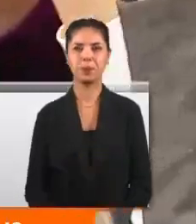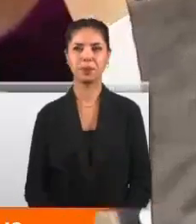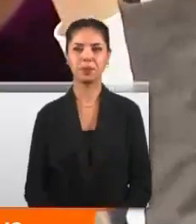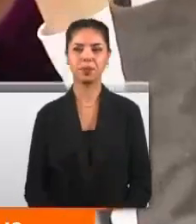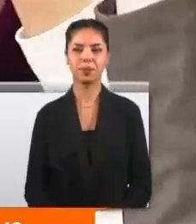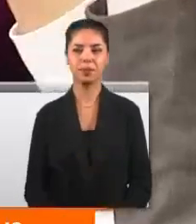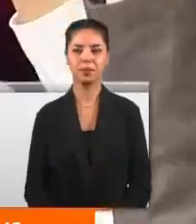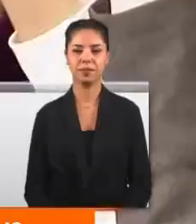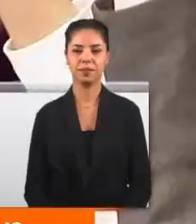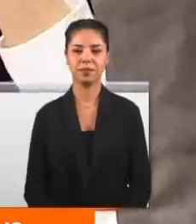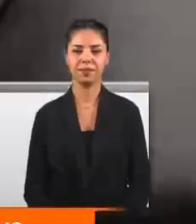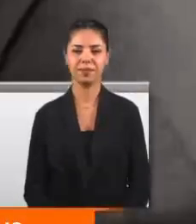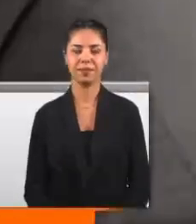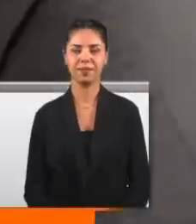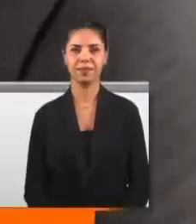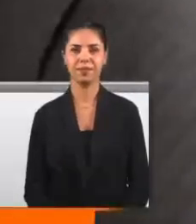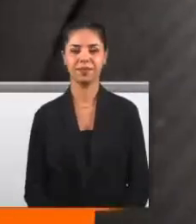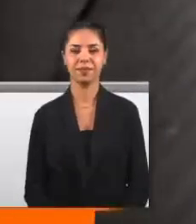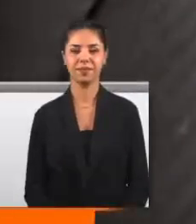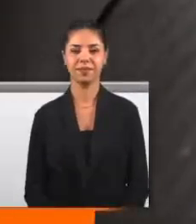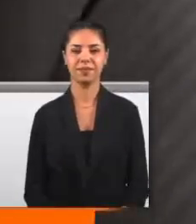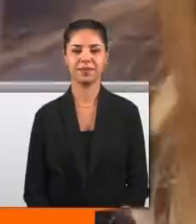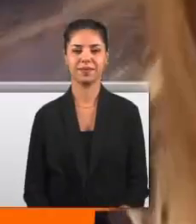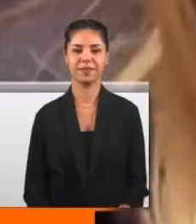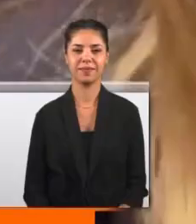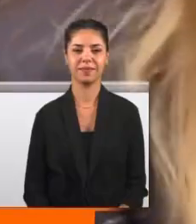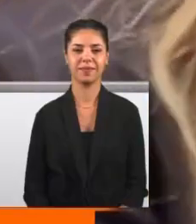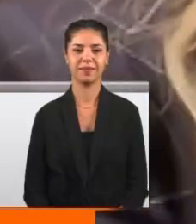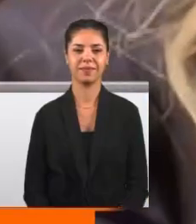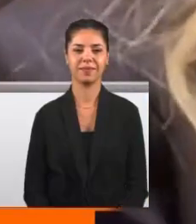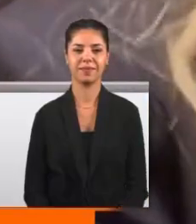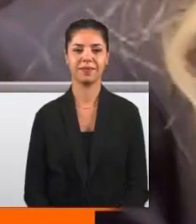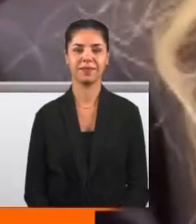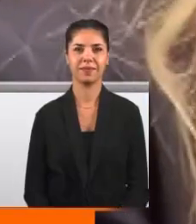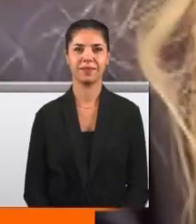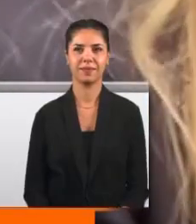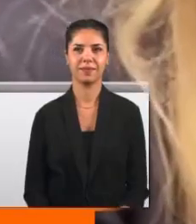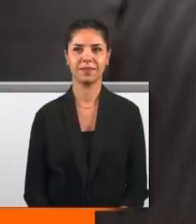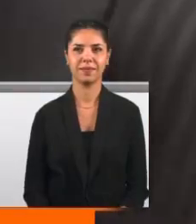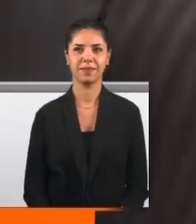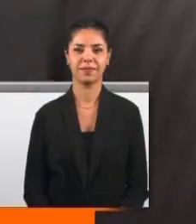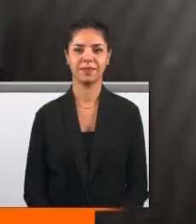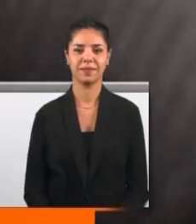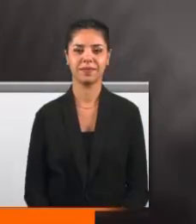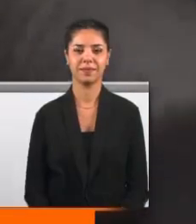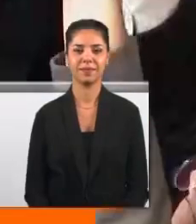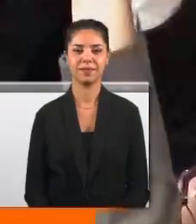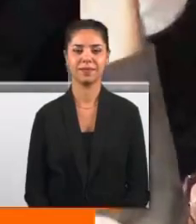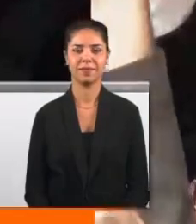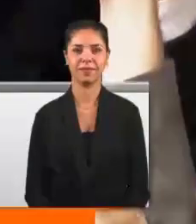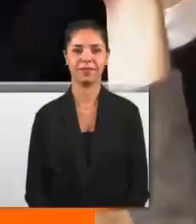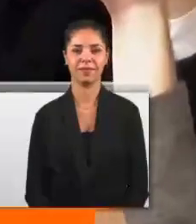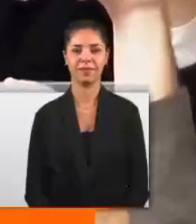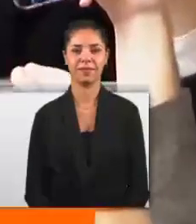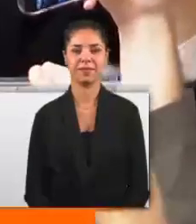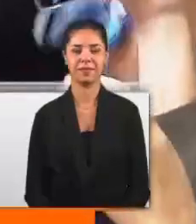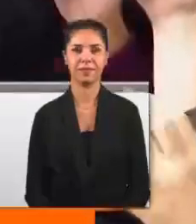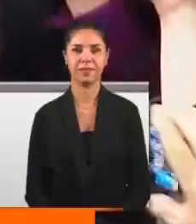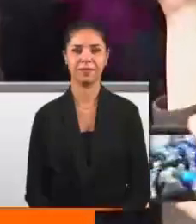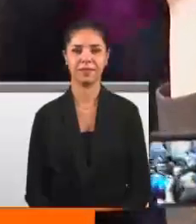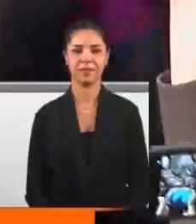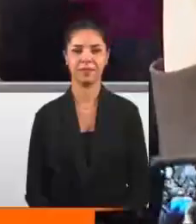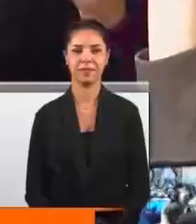Birbirimizi kırmıyoruz inşallah. Yok yok, herkes doğru bildiğini savunuyor. Yeni bir döneme giriyoruz. Görüşmek üzere.